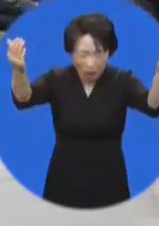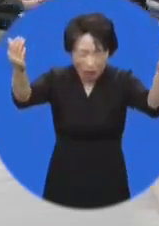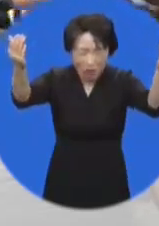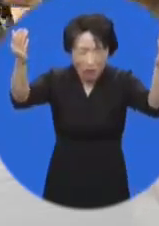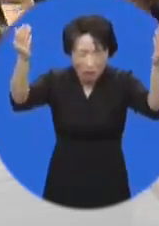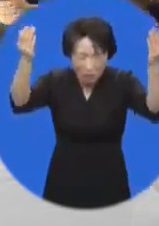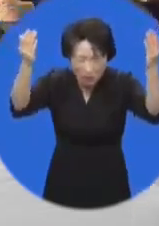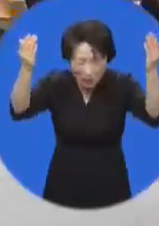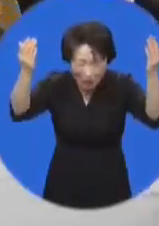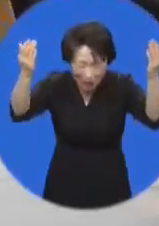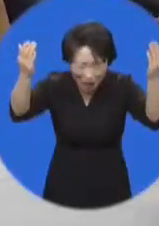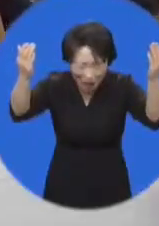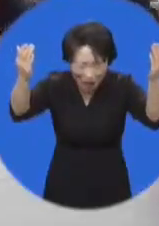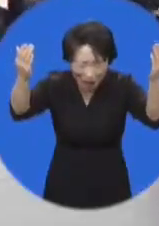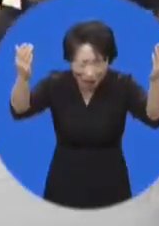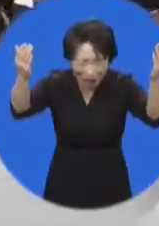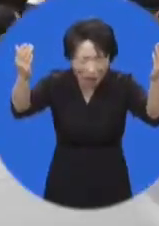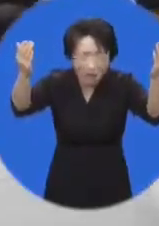주여!